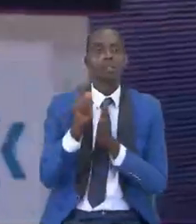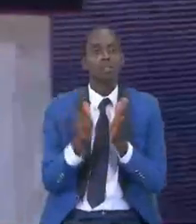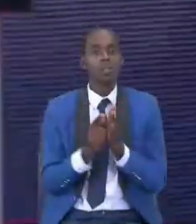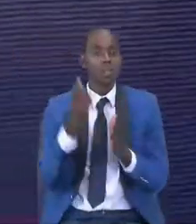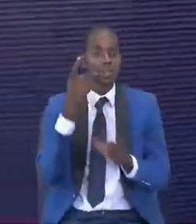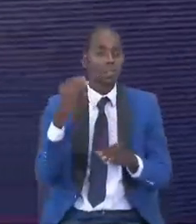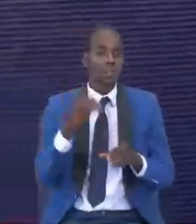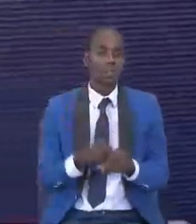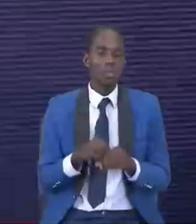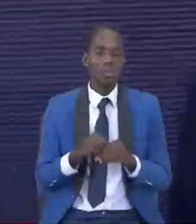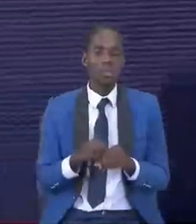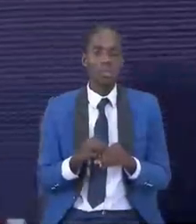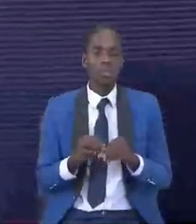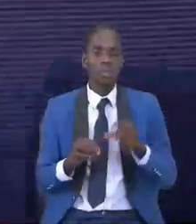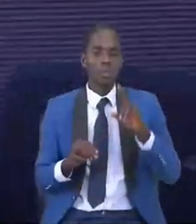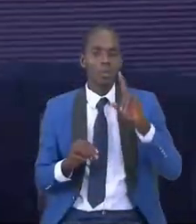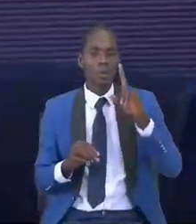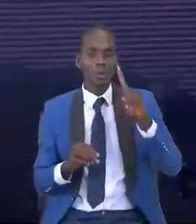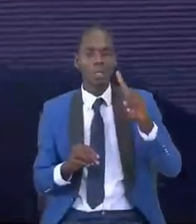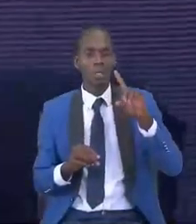Verset 107.